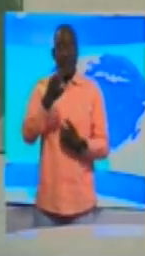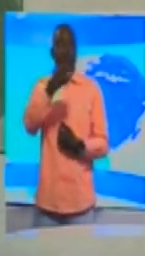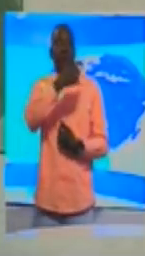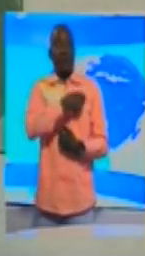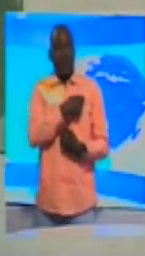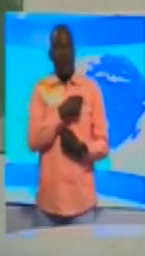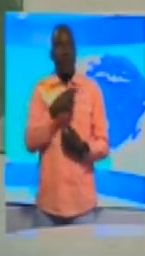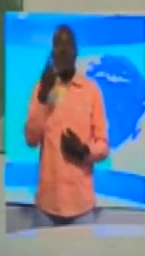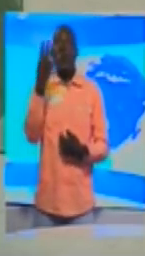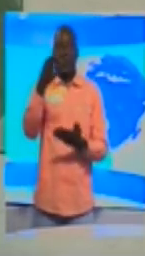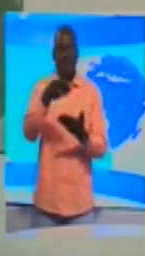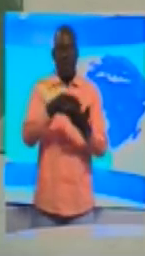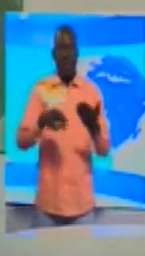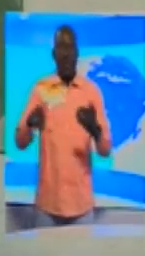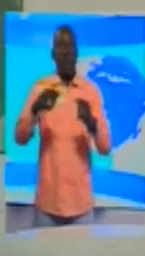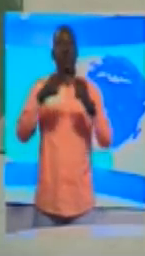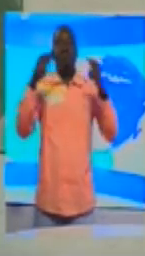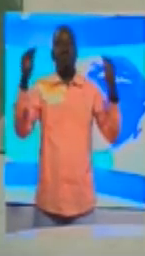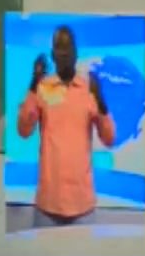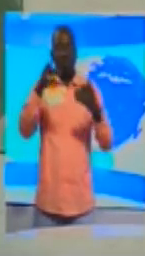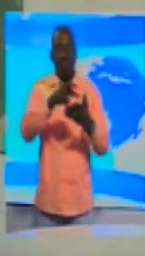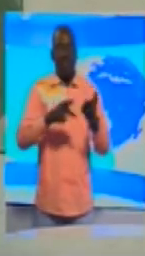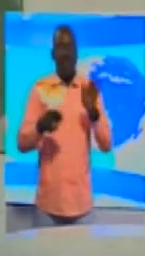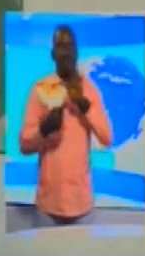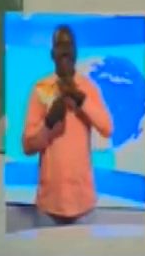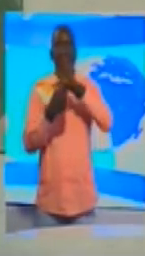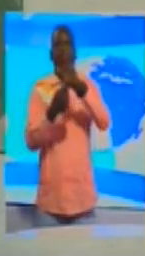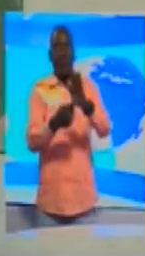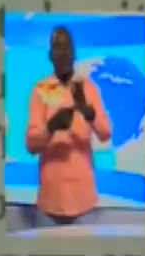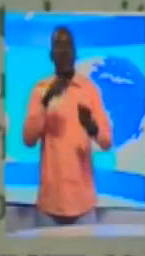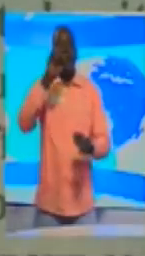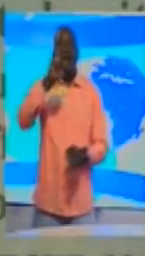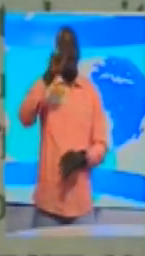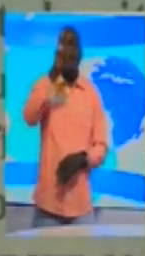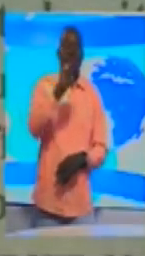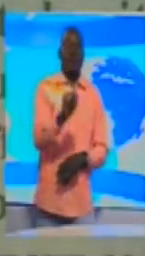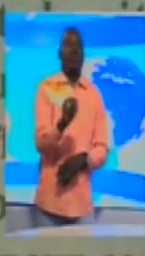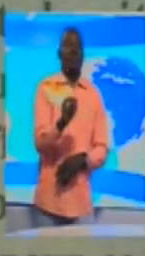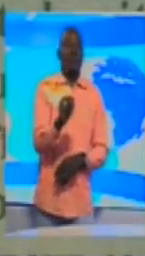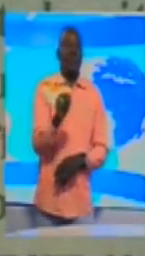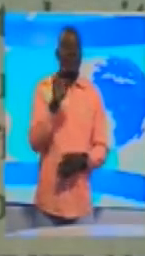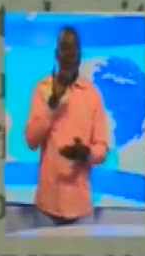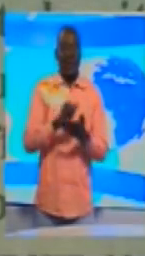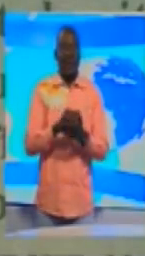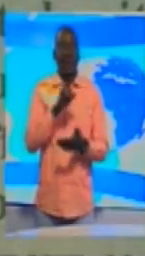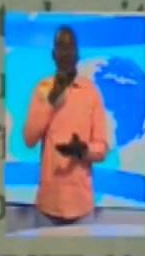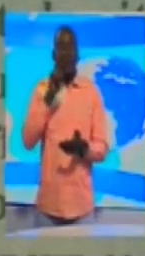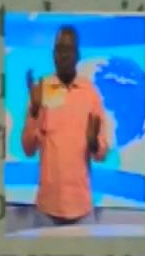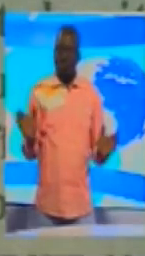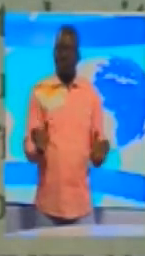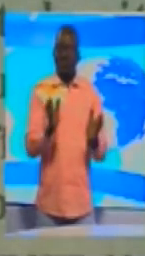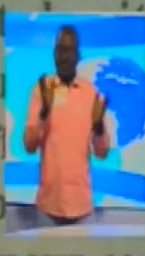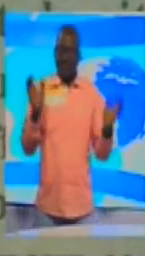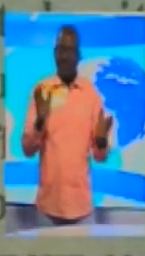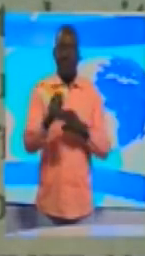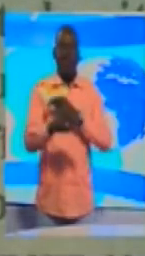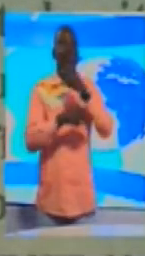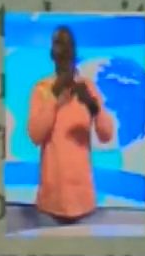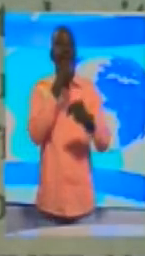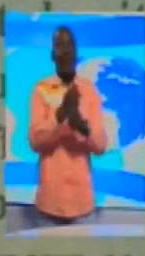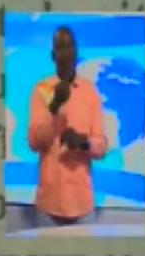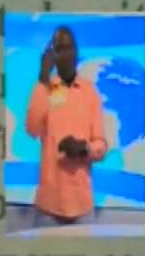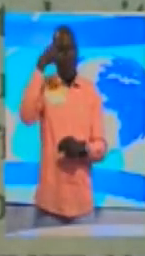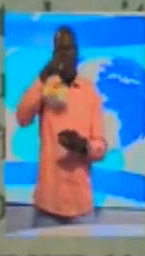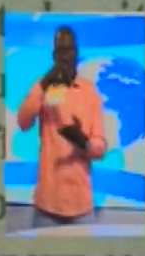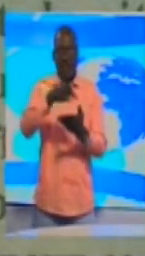quatre partis politiques d'opposition représentés à l'Assemblée nationale. C'est un signal d'encouragement de la nation pour que